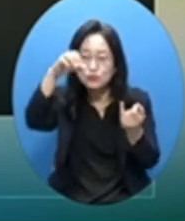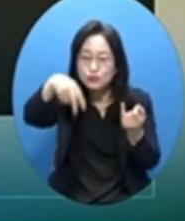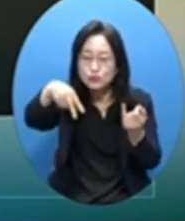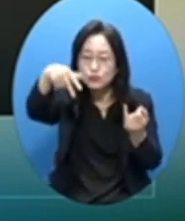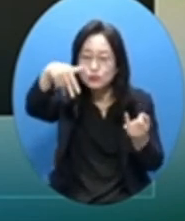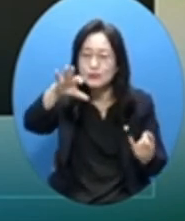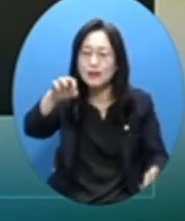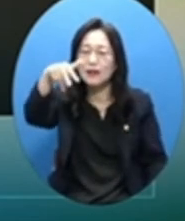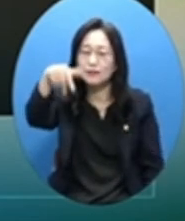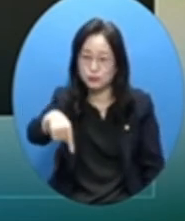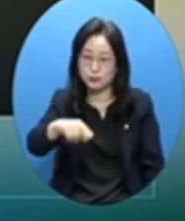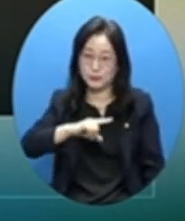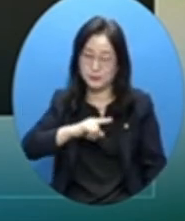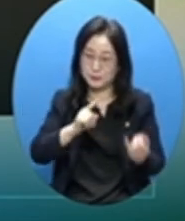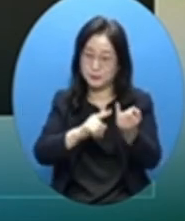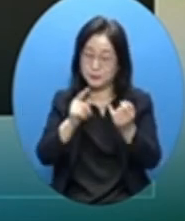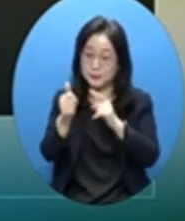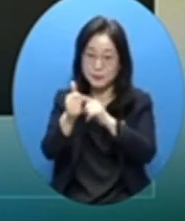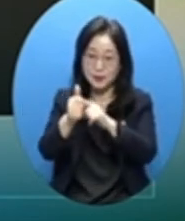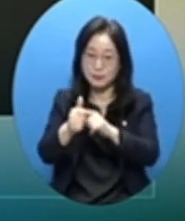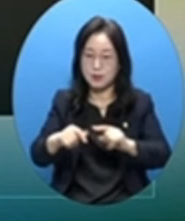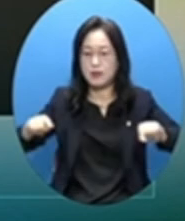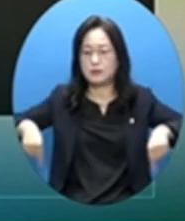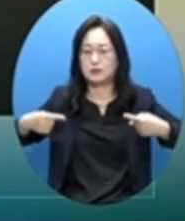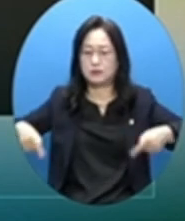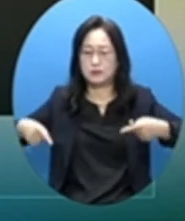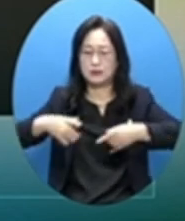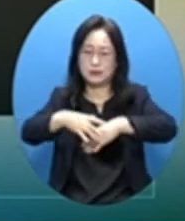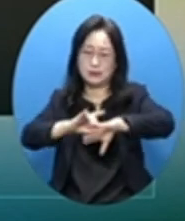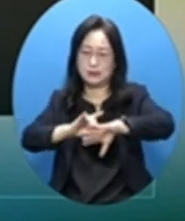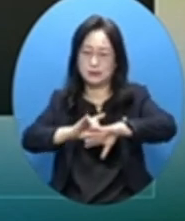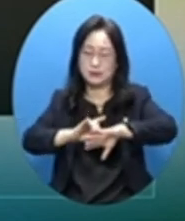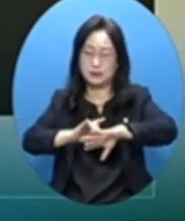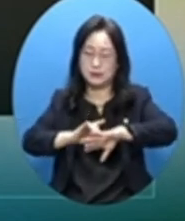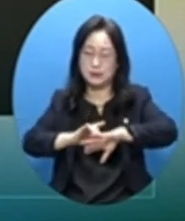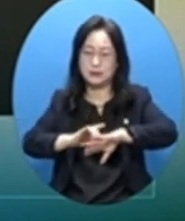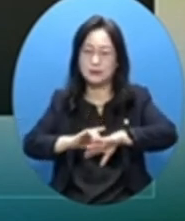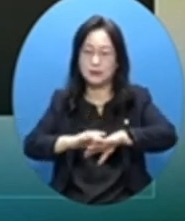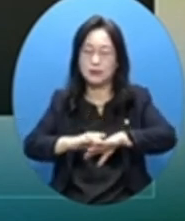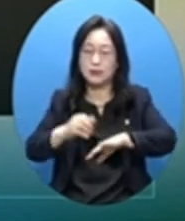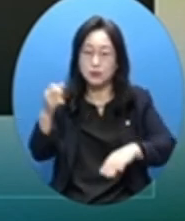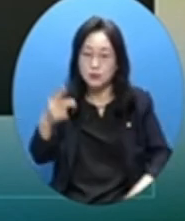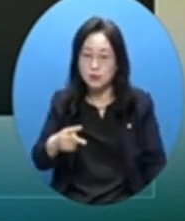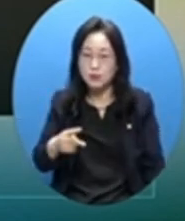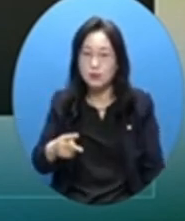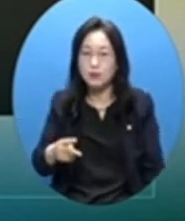씨는 전동휠체어 타는 중증 장애인입니다 또